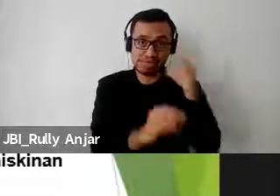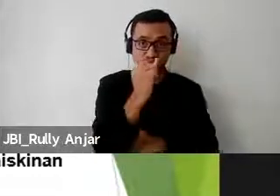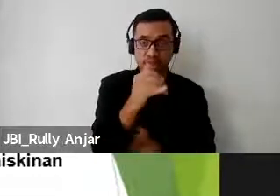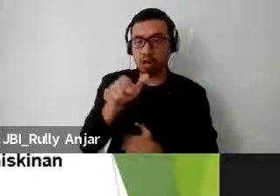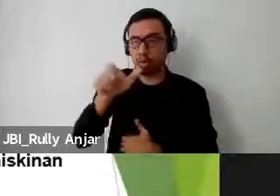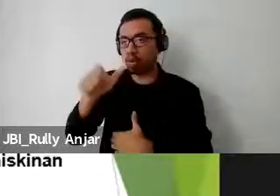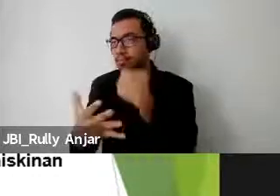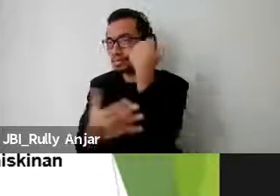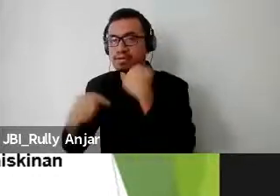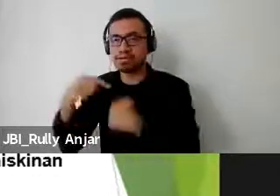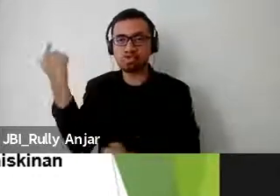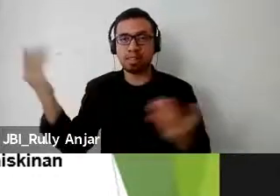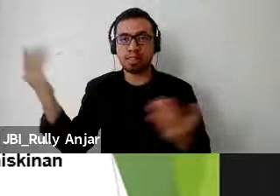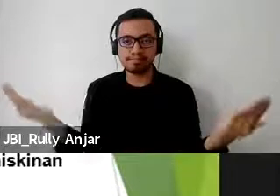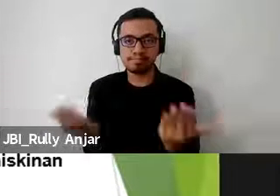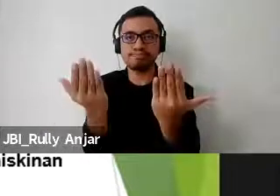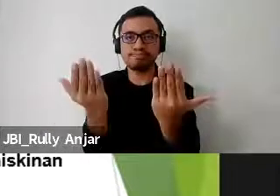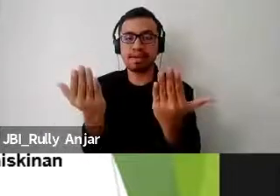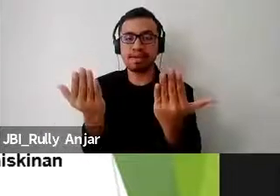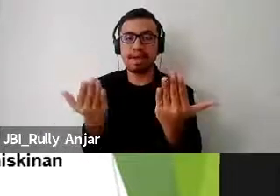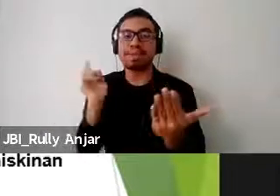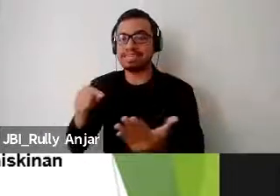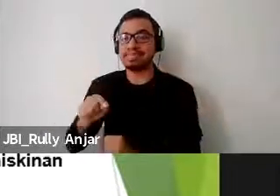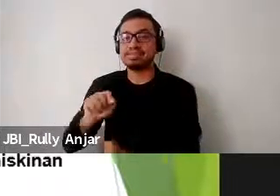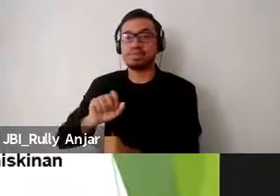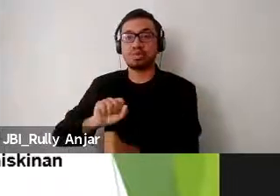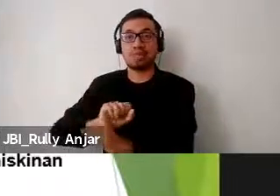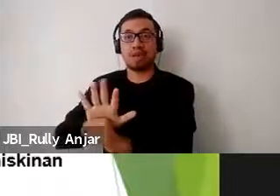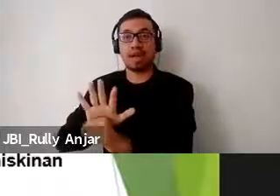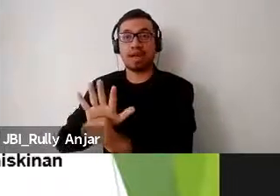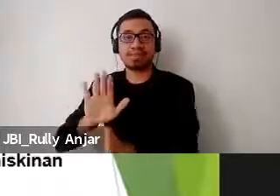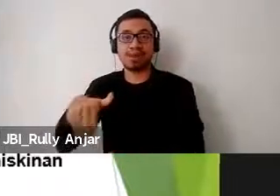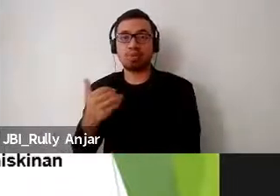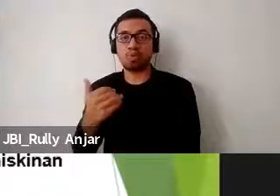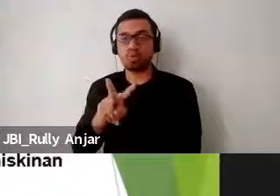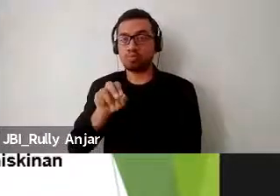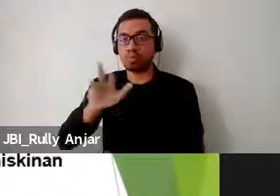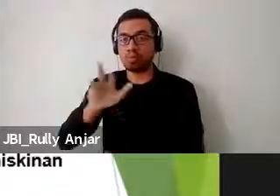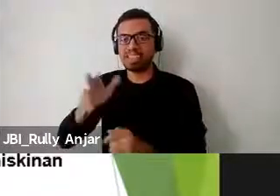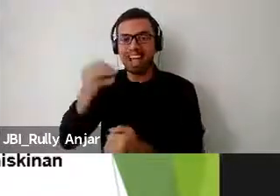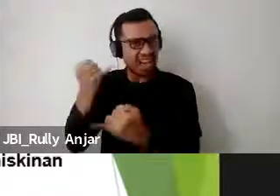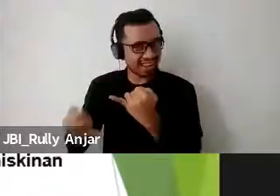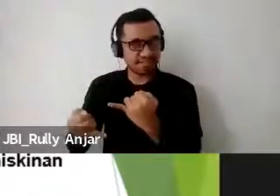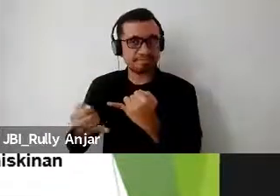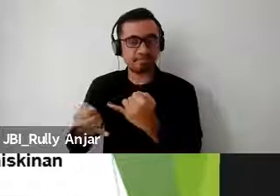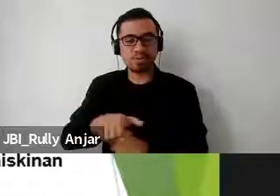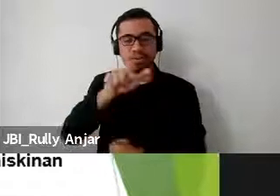Jadi dengan adanya COVID-19 di akhir 2019 kemarin, angka kemiskinan kita